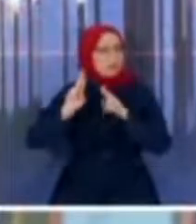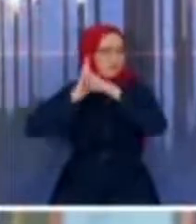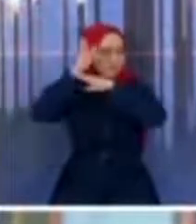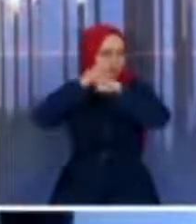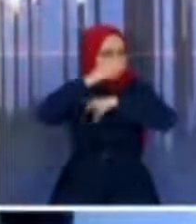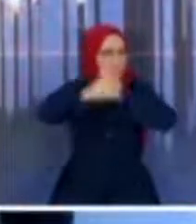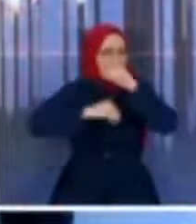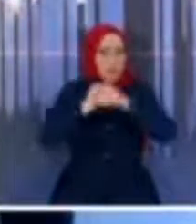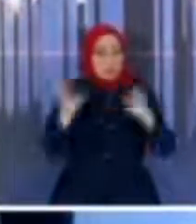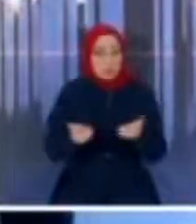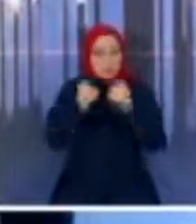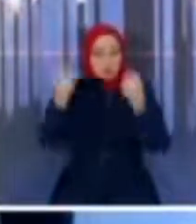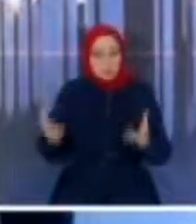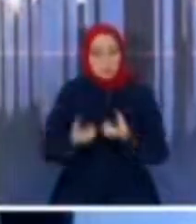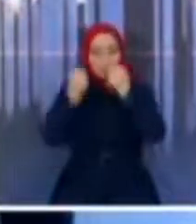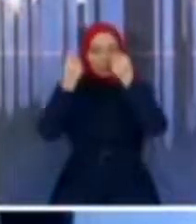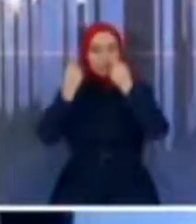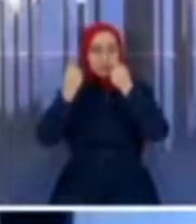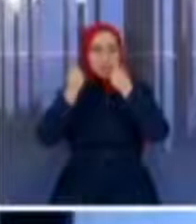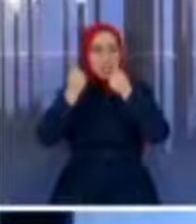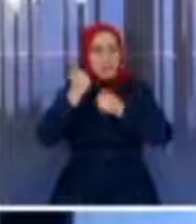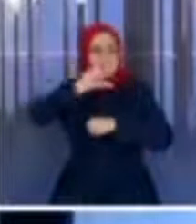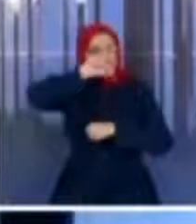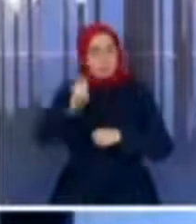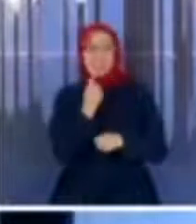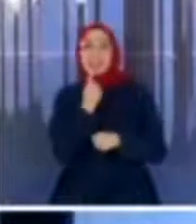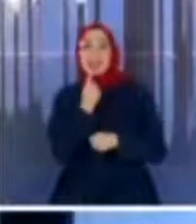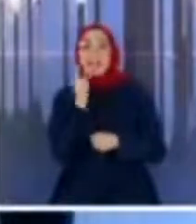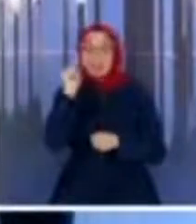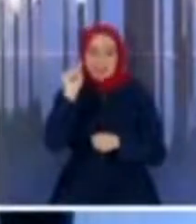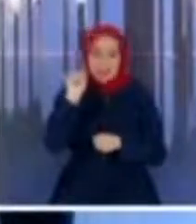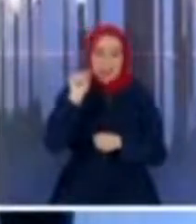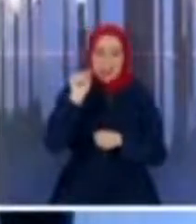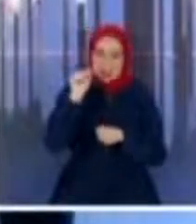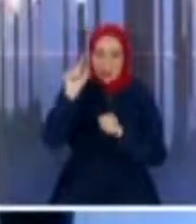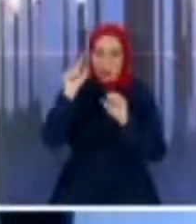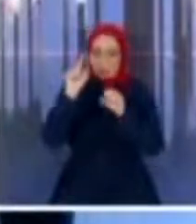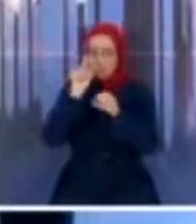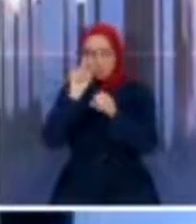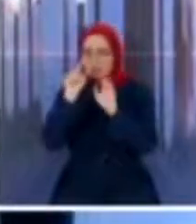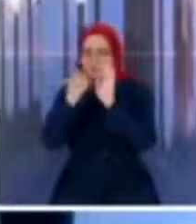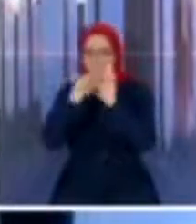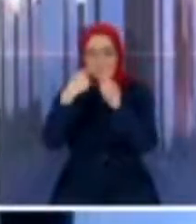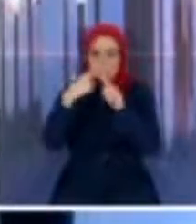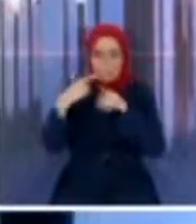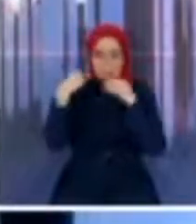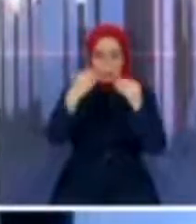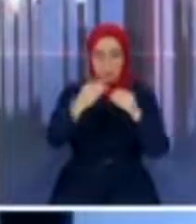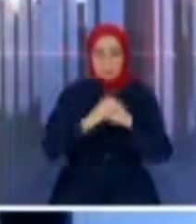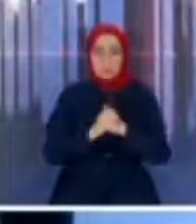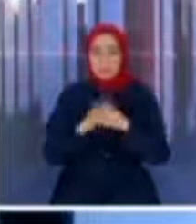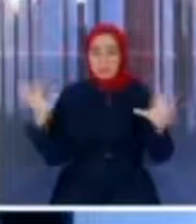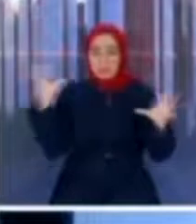زادة. دونك الهلال الأحمر اليوم أكيد شي يكون عنده لكم ملاحظات قائمة. نحبوا نتفرجوا ساعة في التقرير